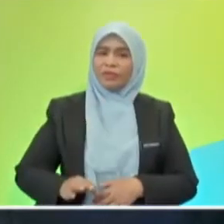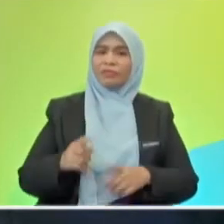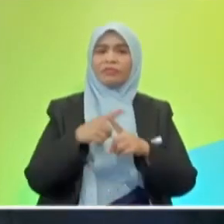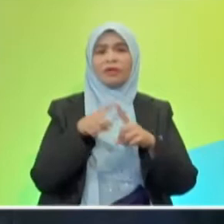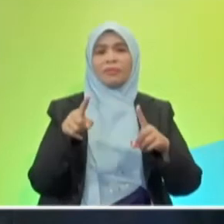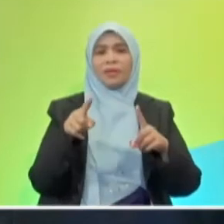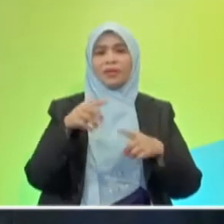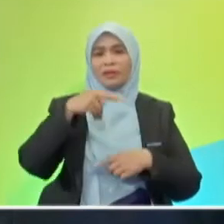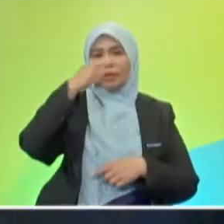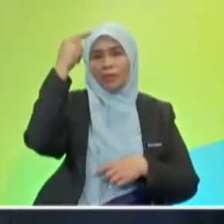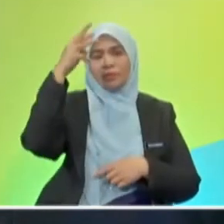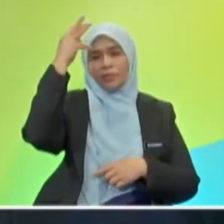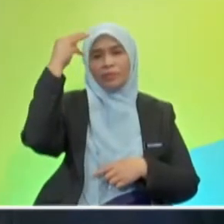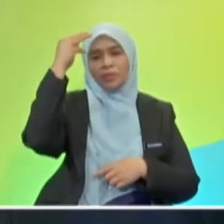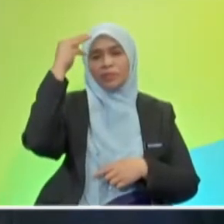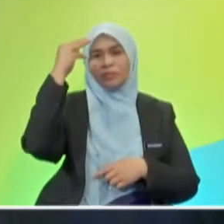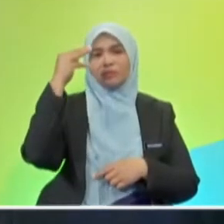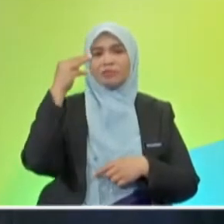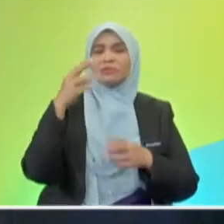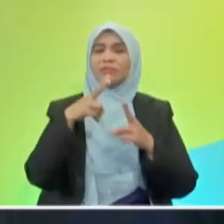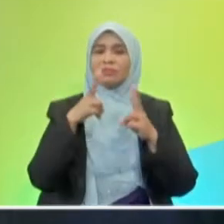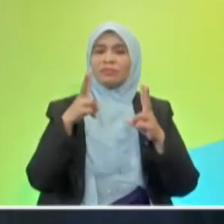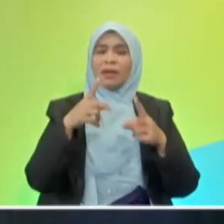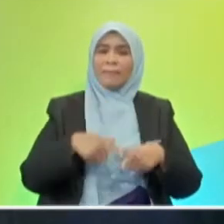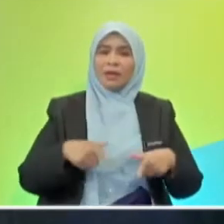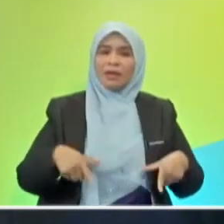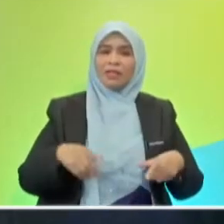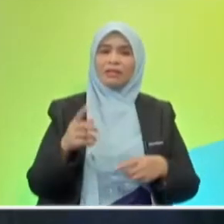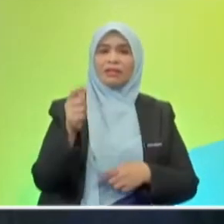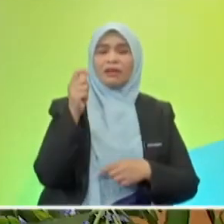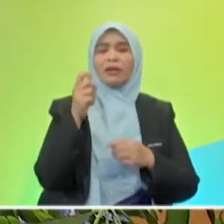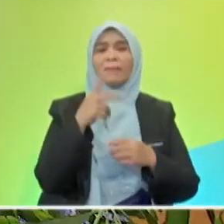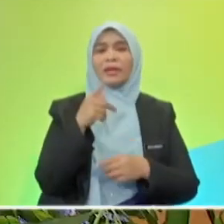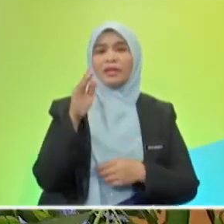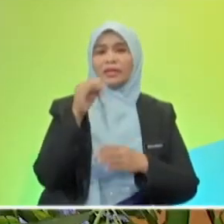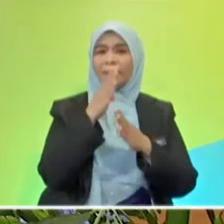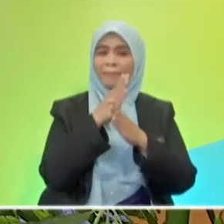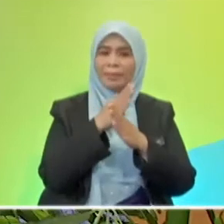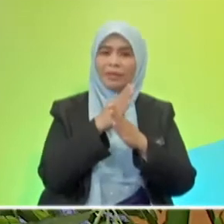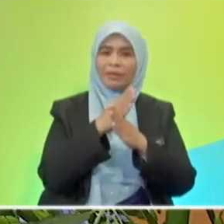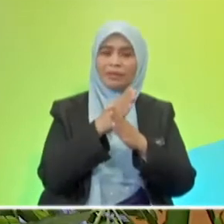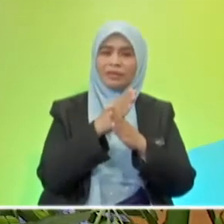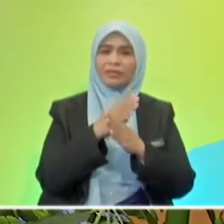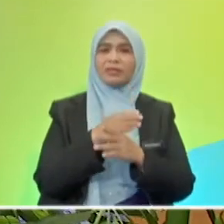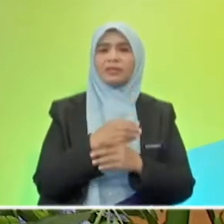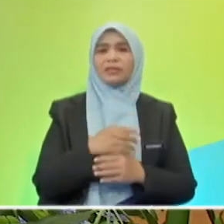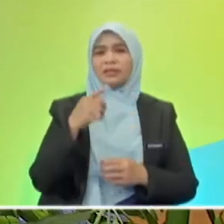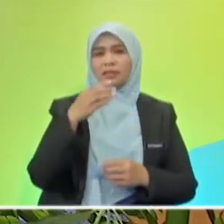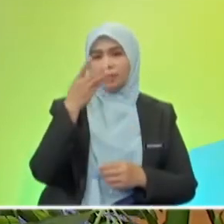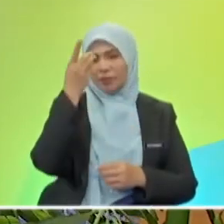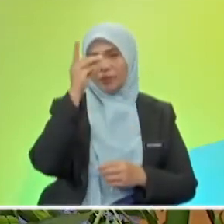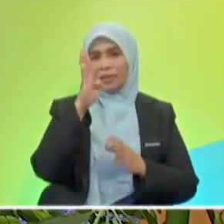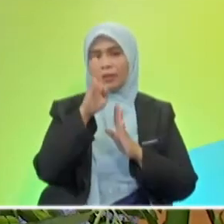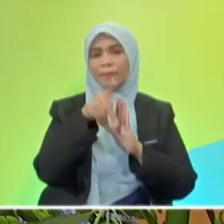Musa dengan berani imun orang ketemu menegakkan perkara yang benar wahyu Allah subhana wa taala demi